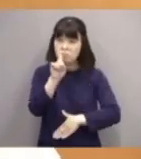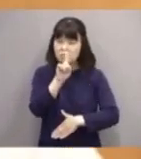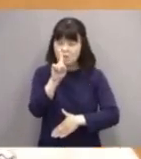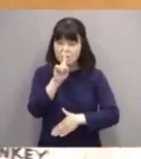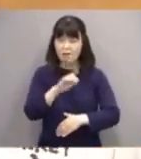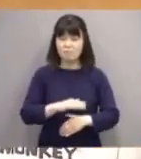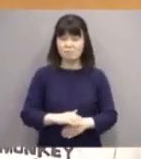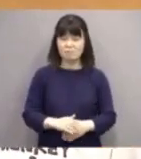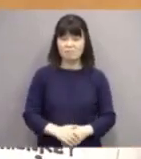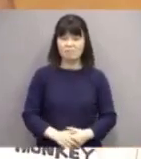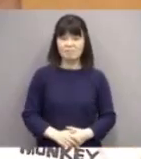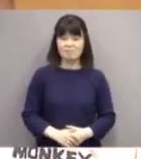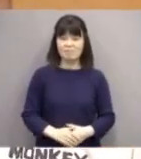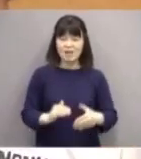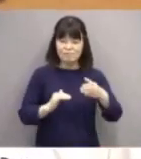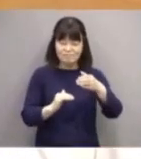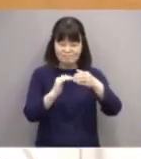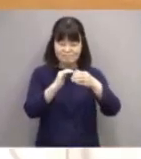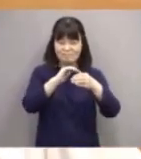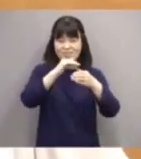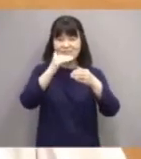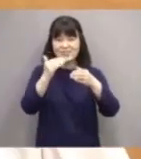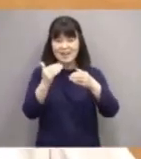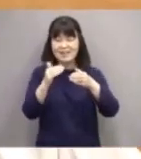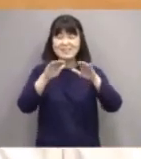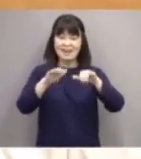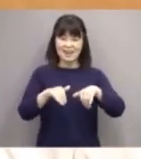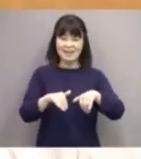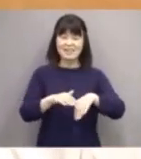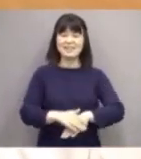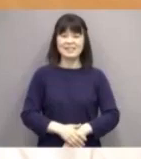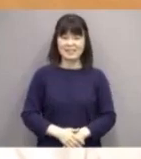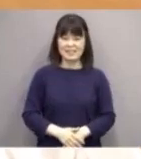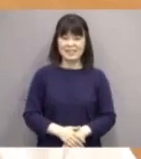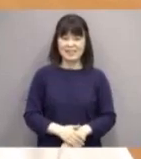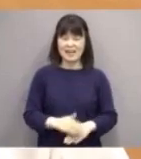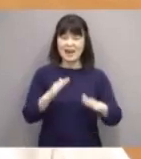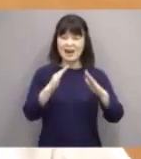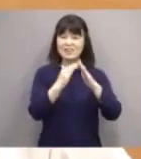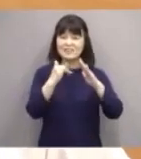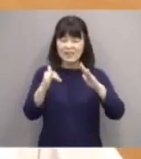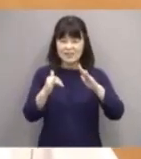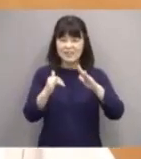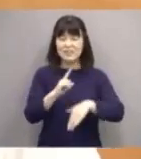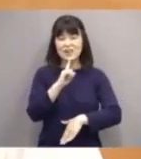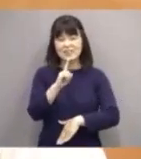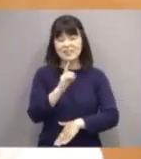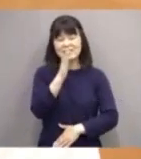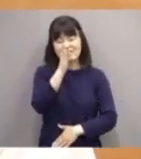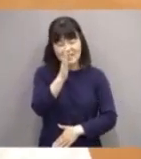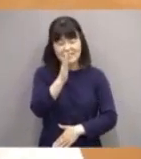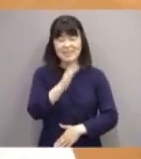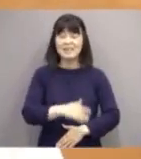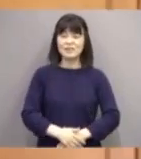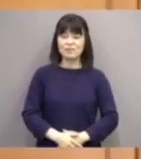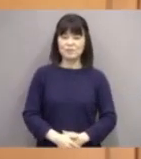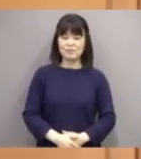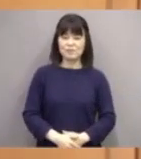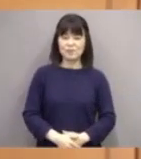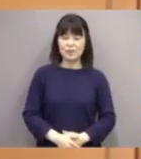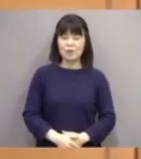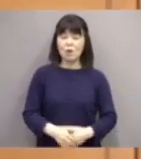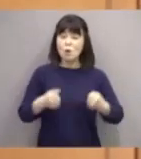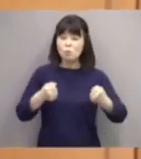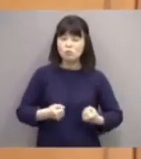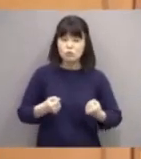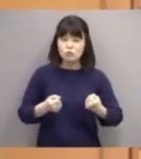け？ 膨らんだ。 お家の人にもぜひ教えてあげてください。はい、何